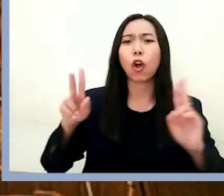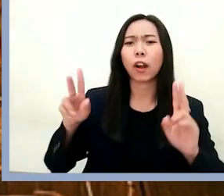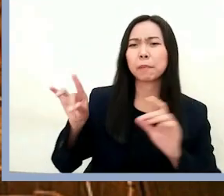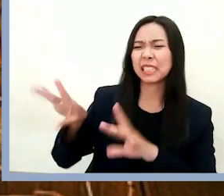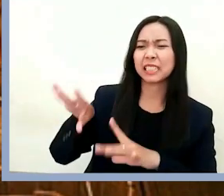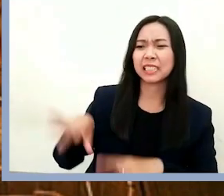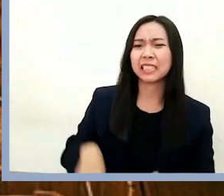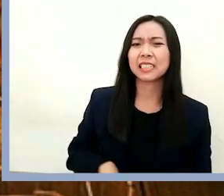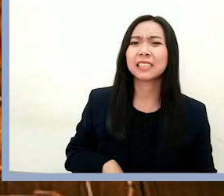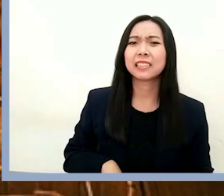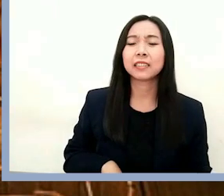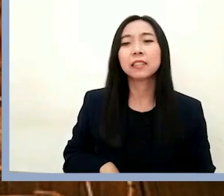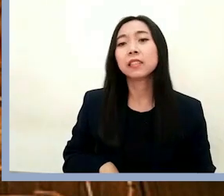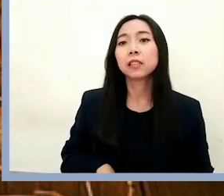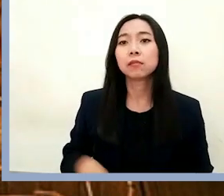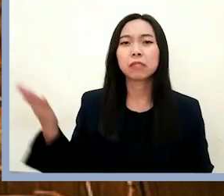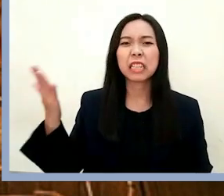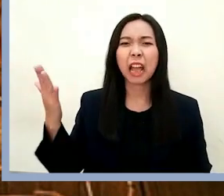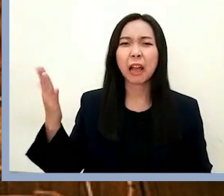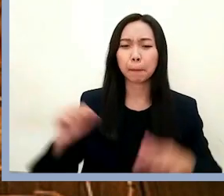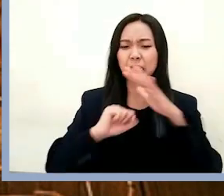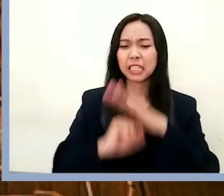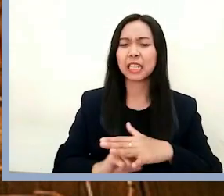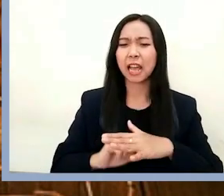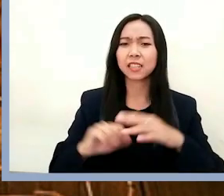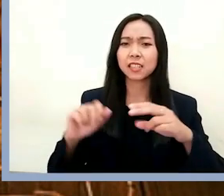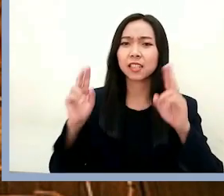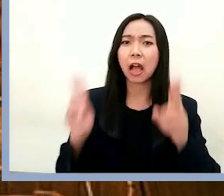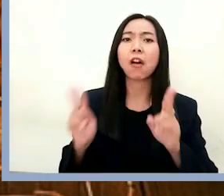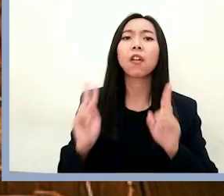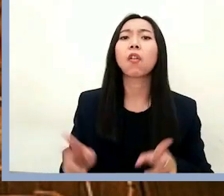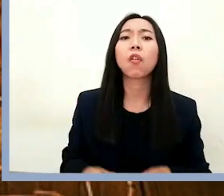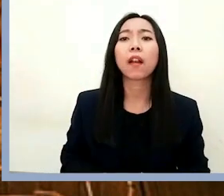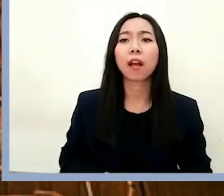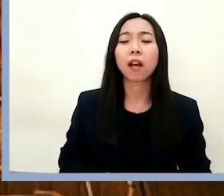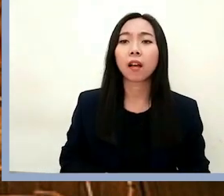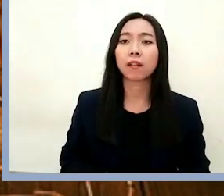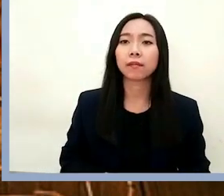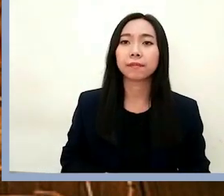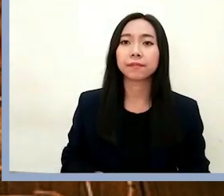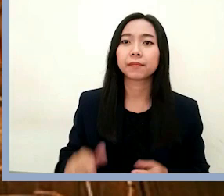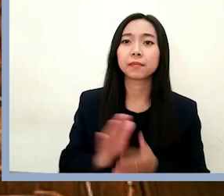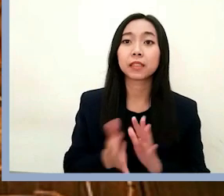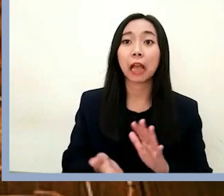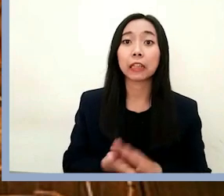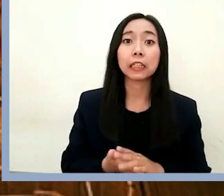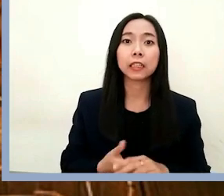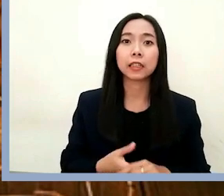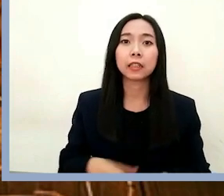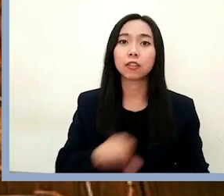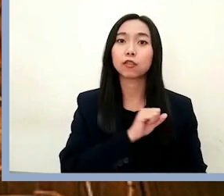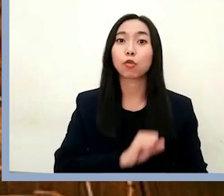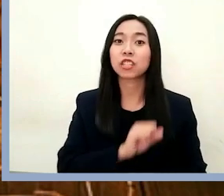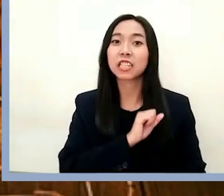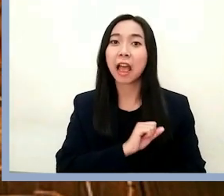karena kita tahu dia memeras dia dianggap sebagai pengkhianat jadi secara sosial keagamaan